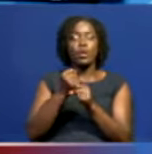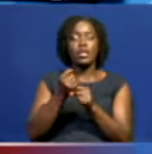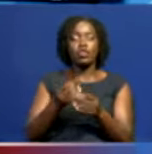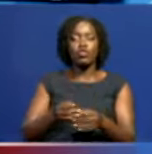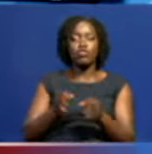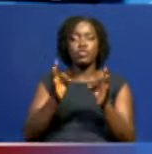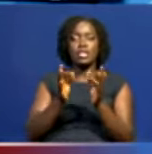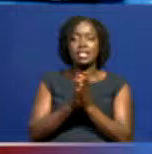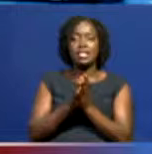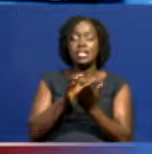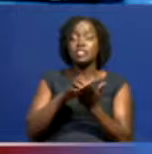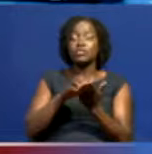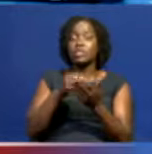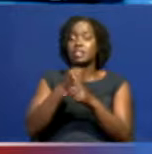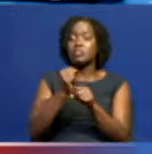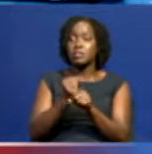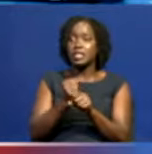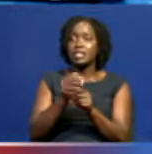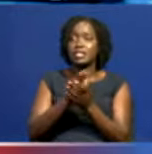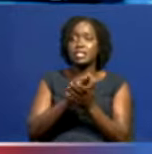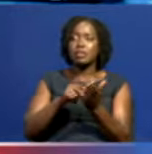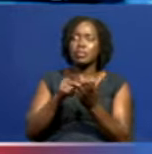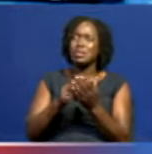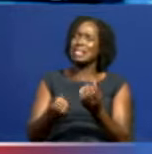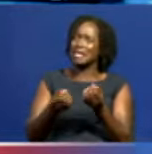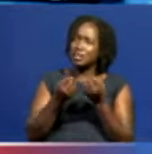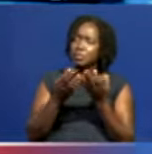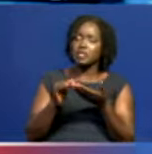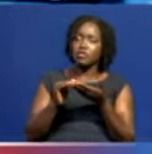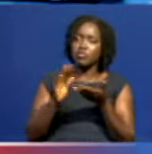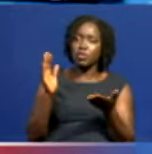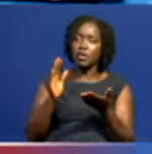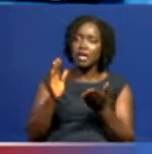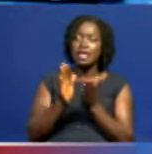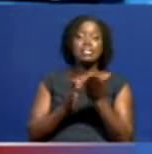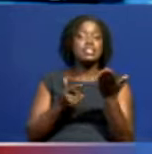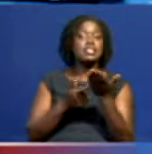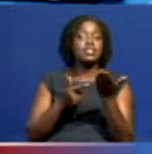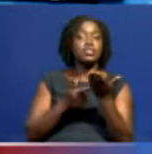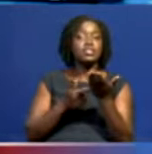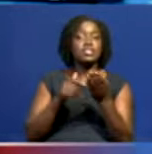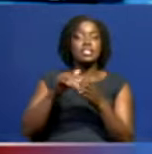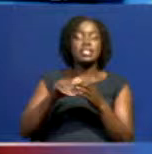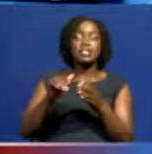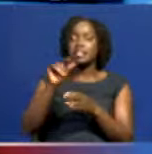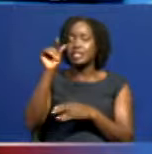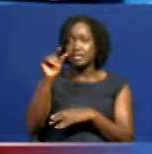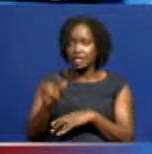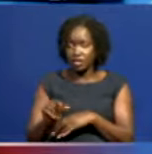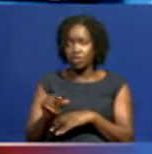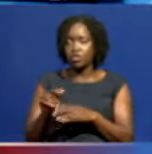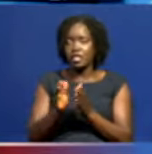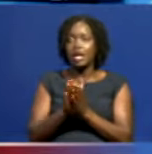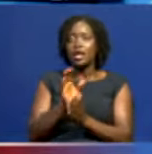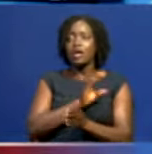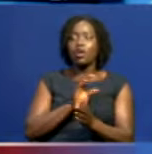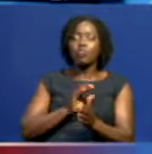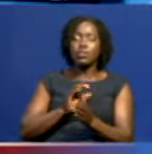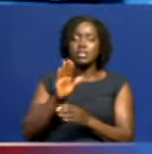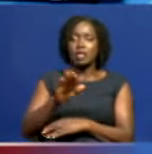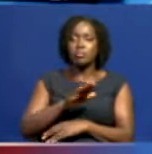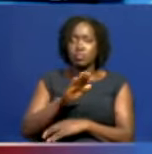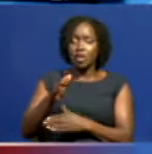hali inayokifanya kituo hicho kuwa mradi wa gharama ya juu zaidi wa kiteknolojia katika kanda hii. Kulingana na kamati ya bunge kuhusu fedha, ufadhili